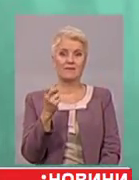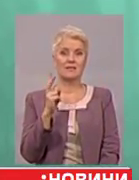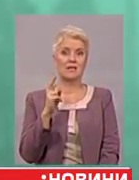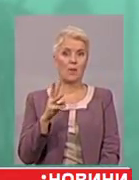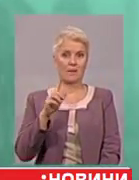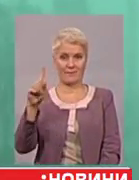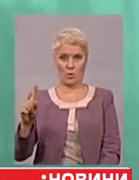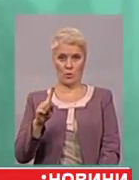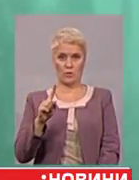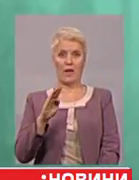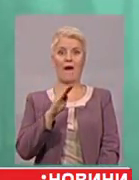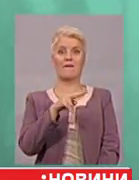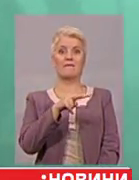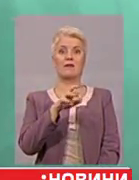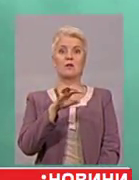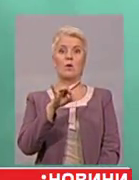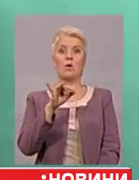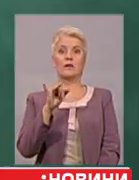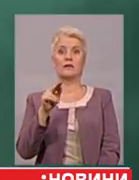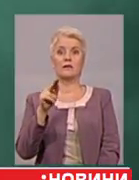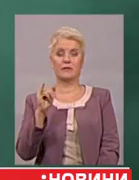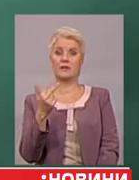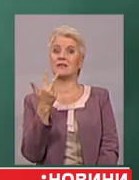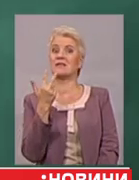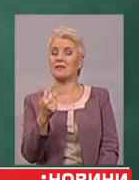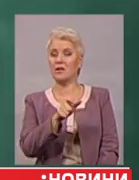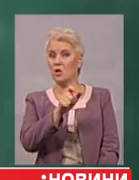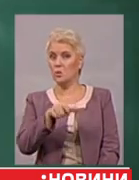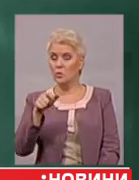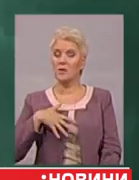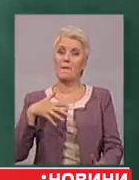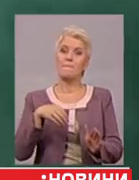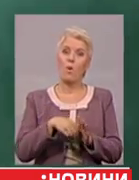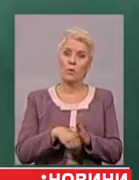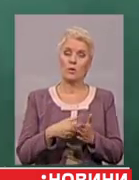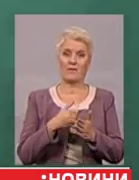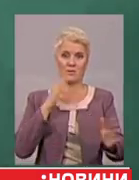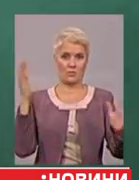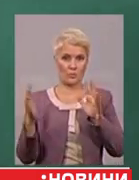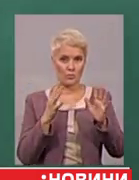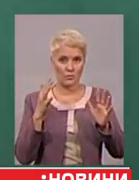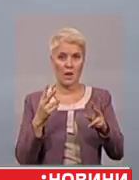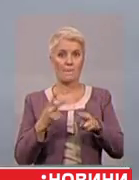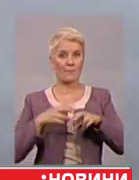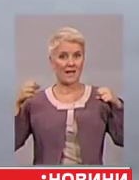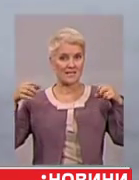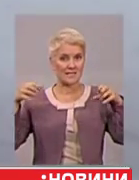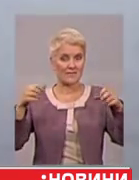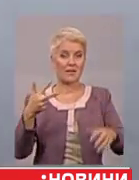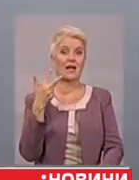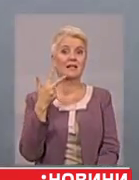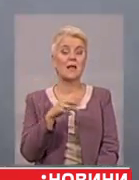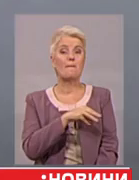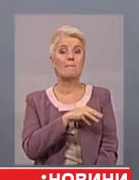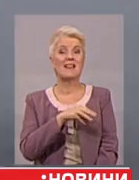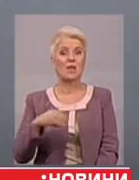зареєстрували щонайменше 3 випадки смертей від урагану. Без електрики залишилося близько 3 мільйонів жителів. Багато будинків